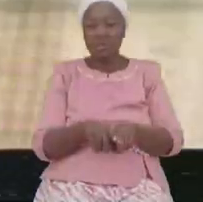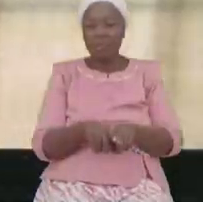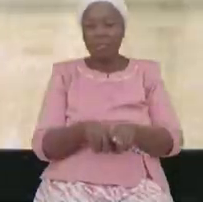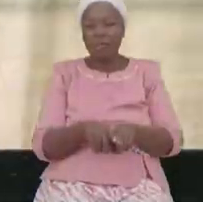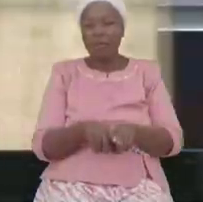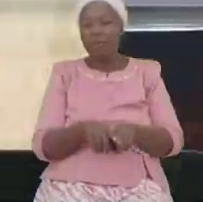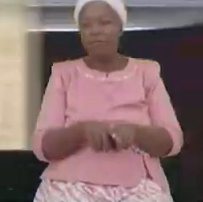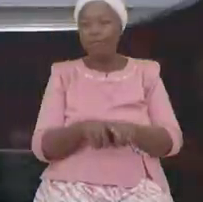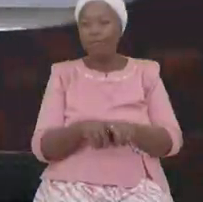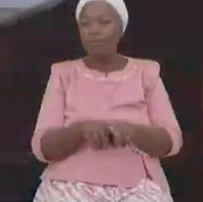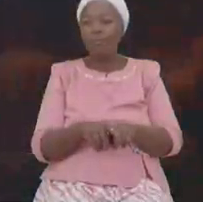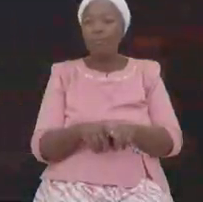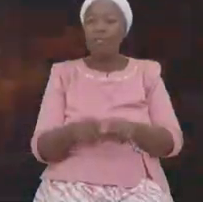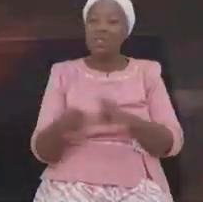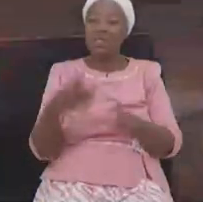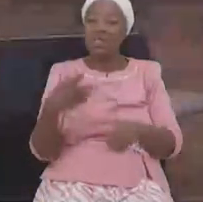C'est le cœur